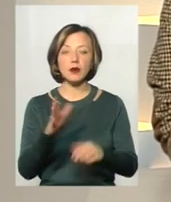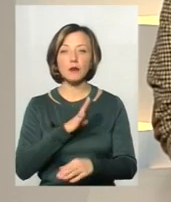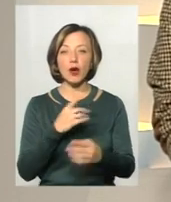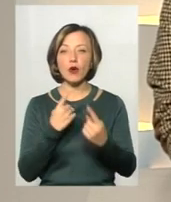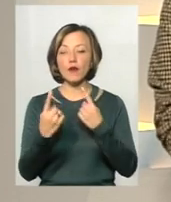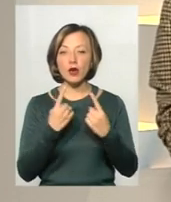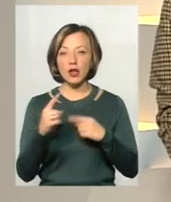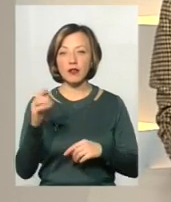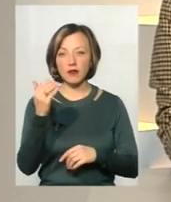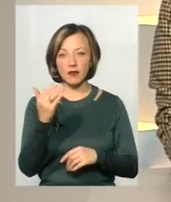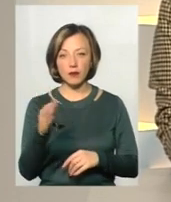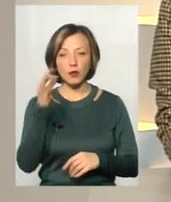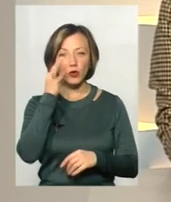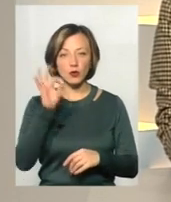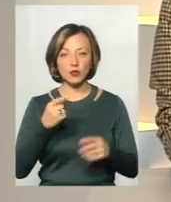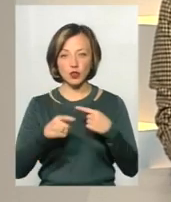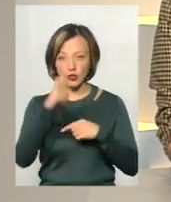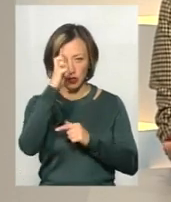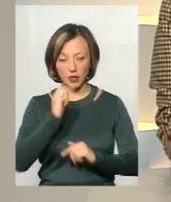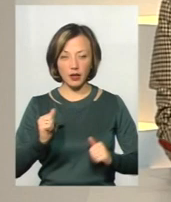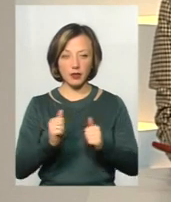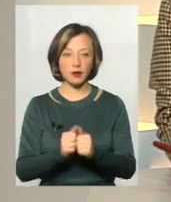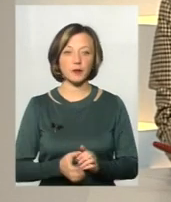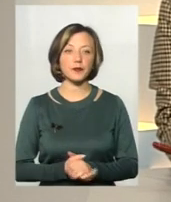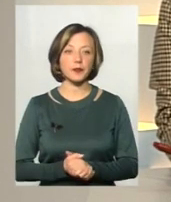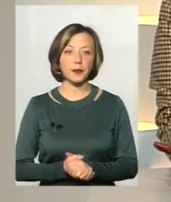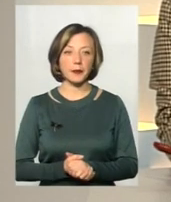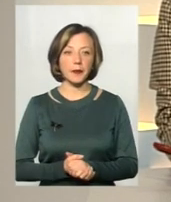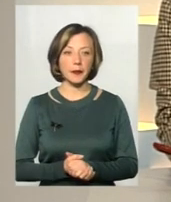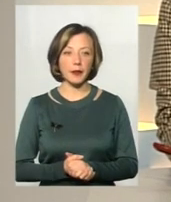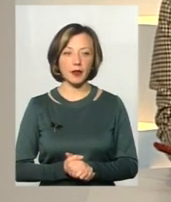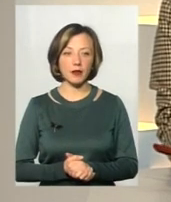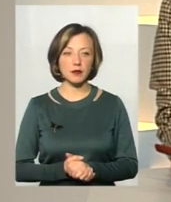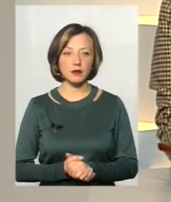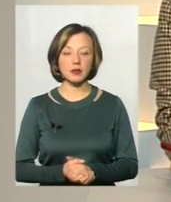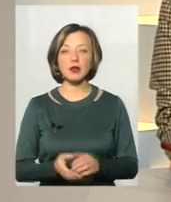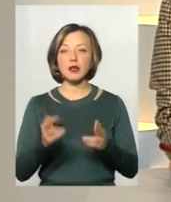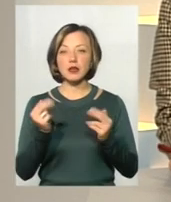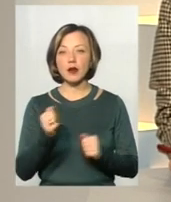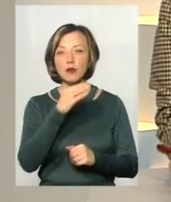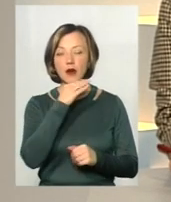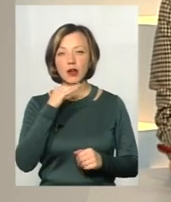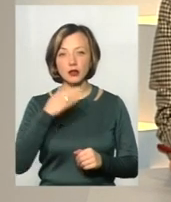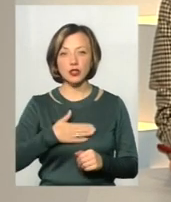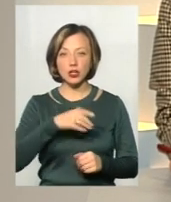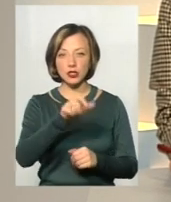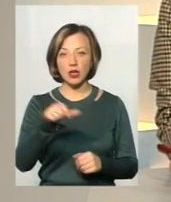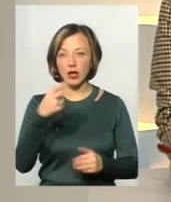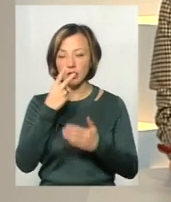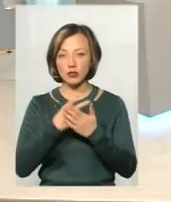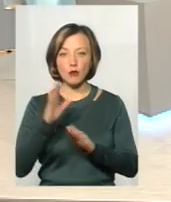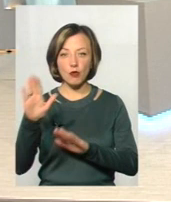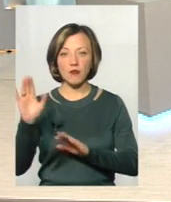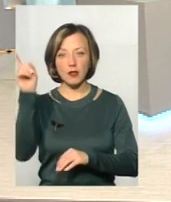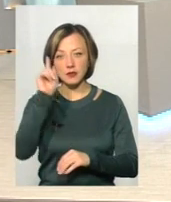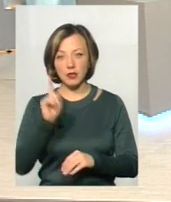ви теж знаєте про досвід інших країн. Так, я думаю, що багато з наших глядачів, в принципі, вже побували в Ізраїлі, так чи